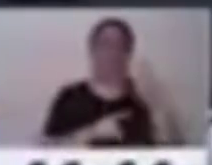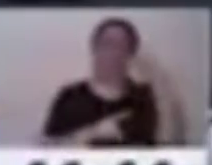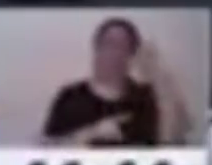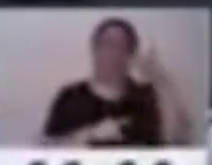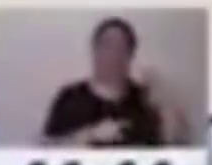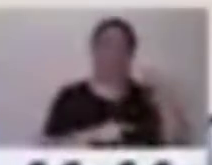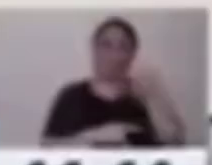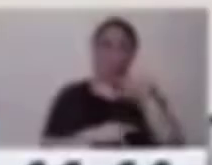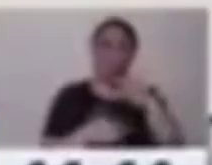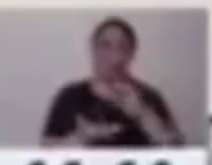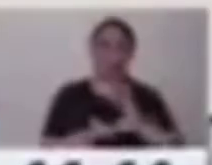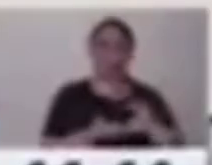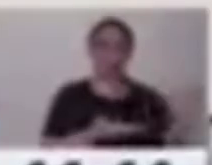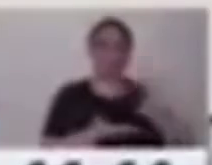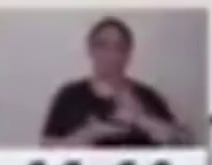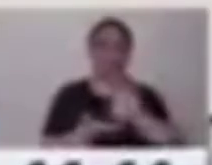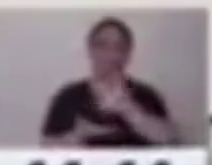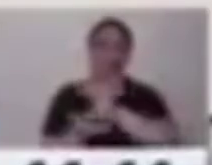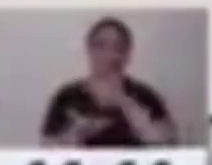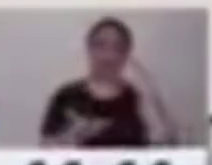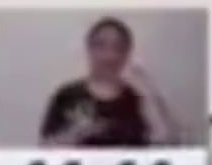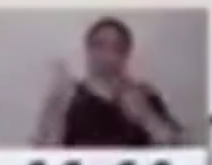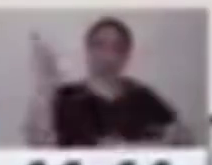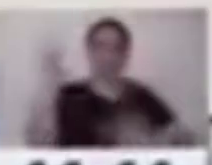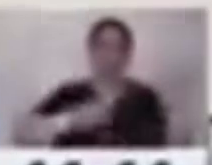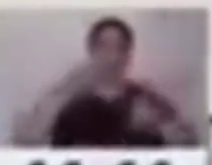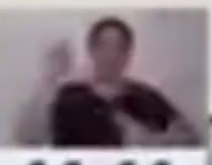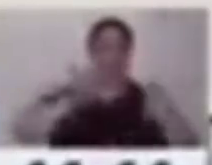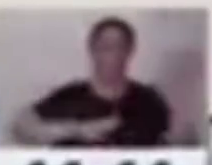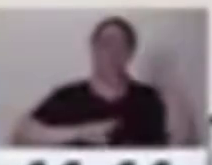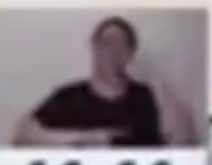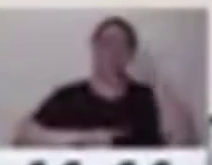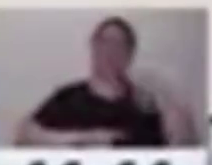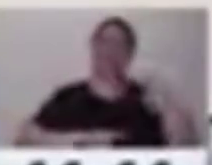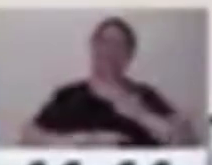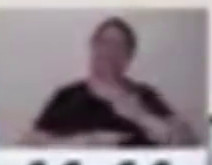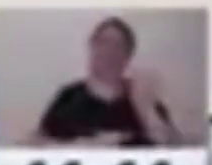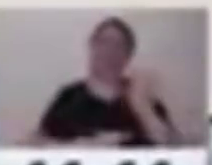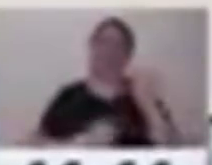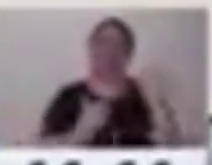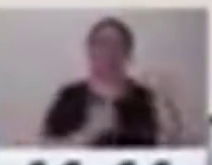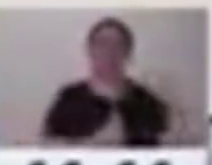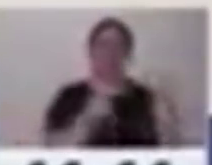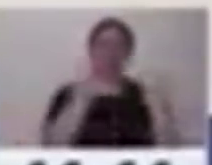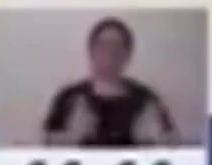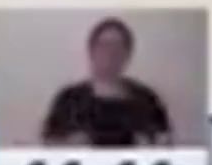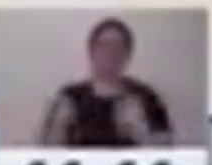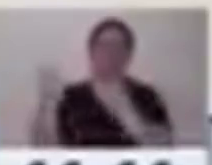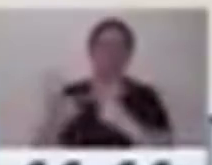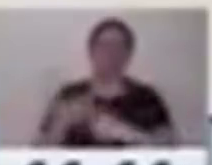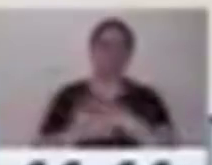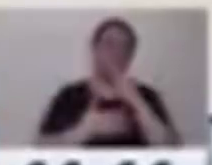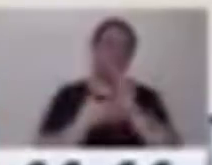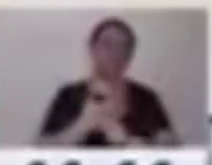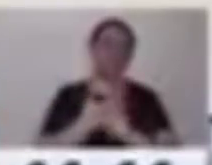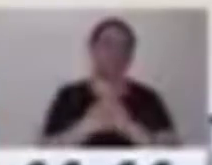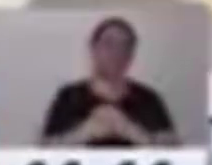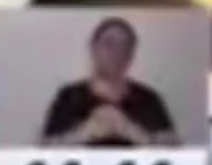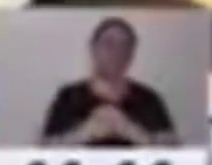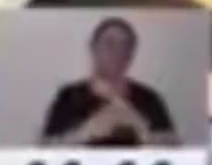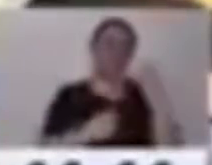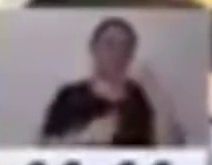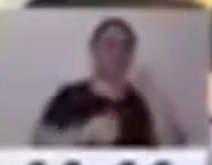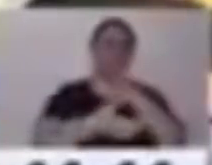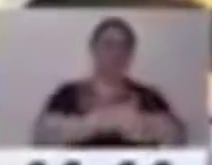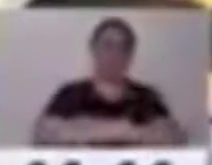Ilan po sa mga kadahilanan natin kung bakit nagkaroon ng pagkakaantala sa distribution ng SAP 2 ay